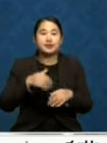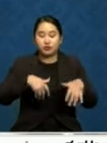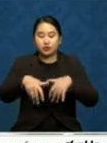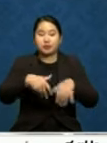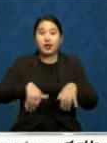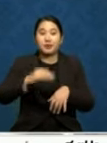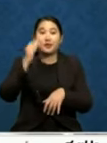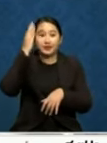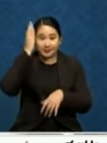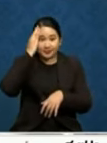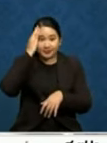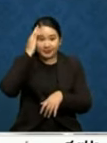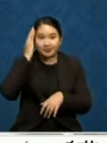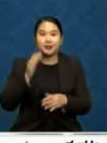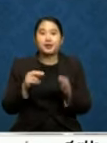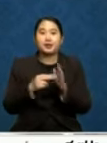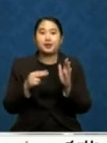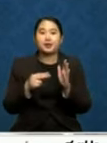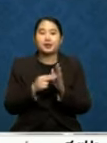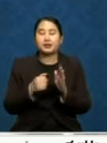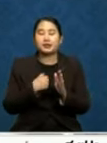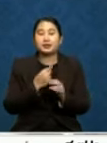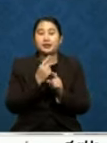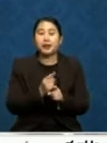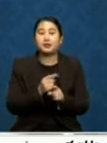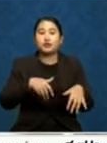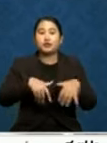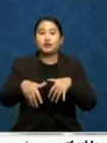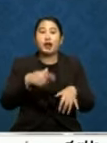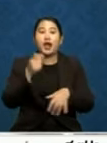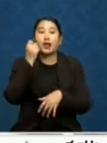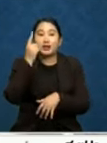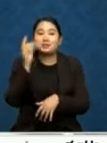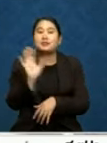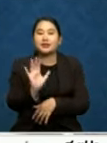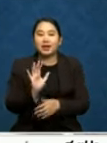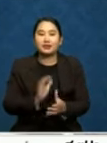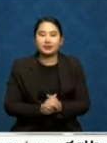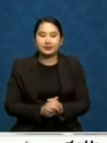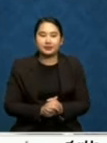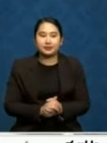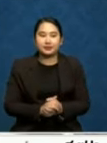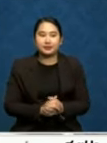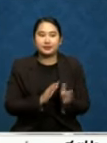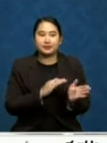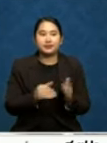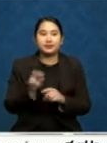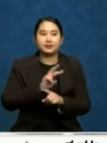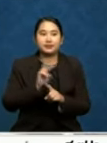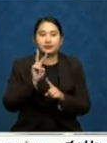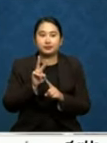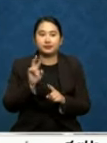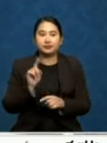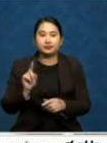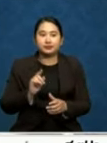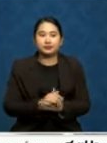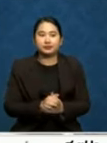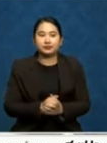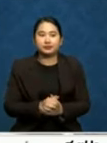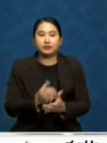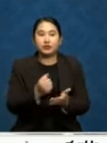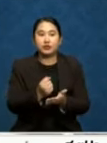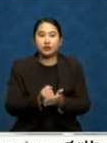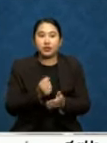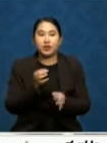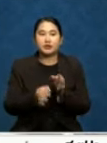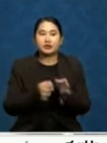ได้รับทราบว่ามันไม่ได้เป็นอย่างที่ประชาชนเขาเข้าใจกันประเด็นที่2นะครับอยากจะให้ท่านชี้แจงเลยครับว่